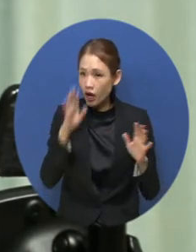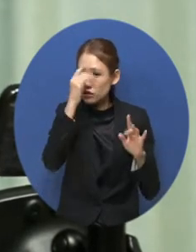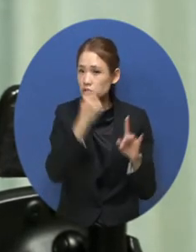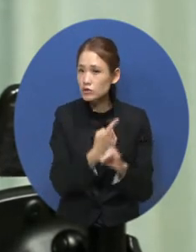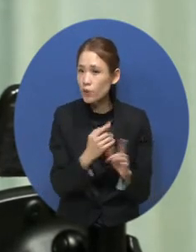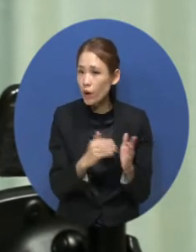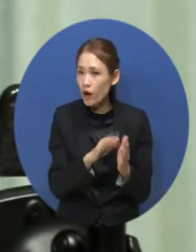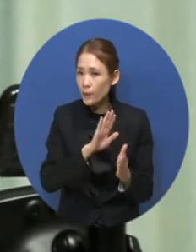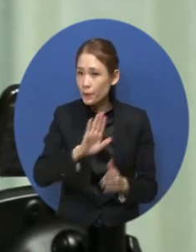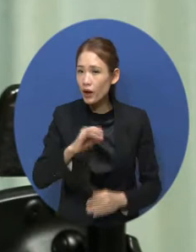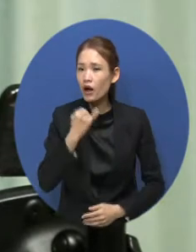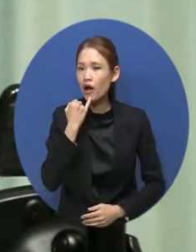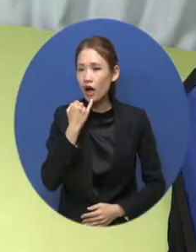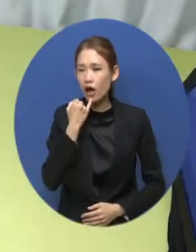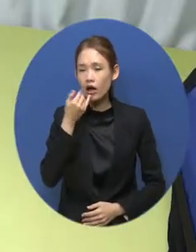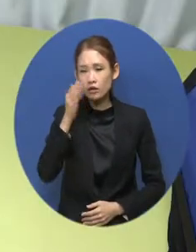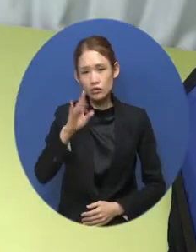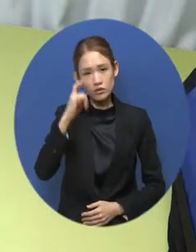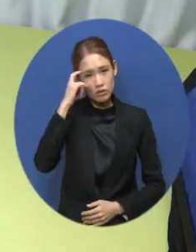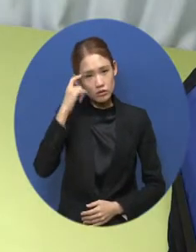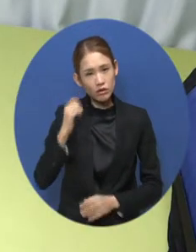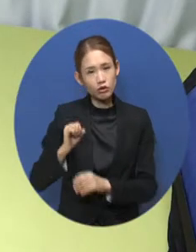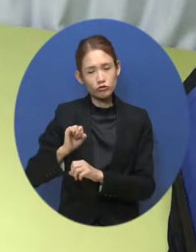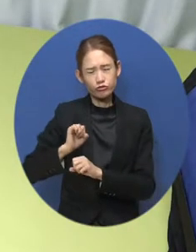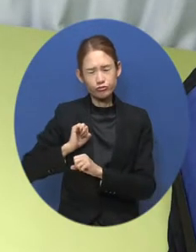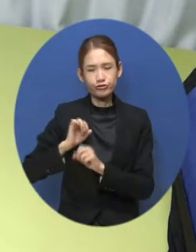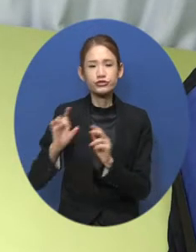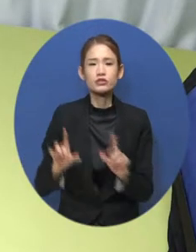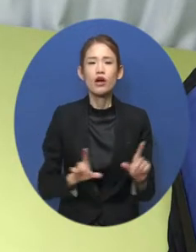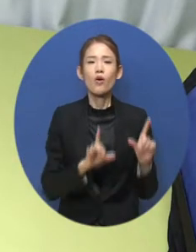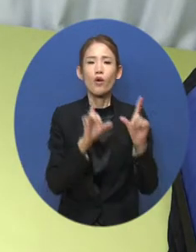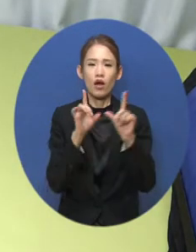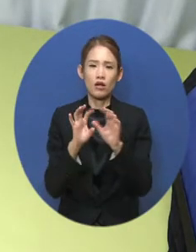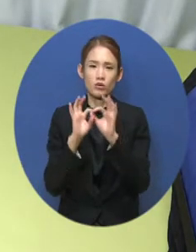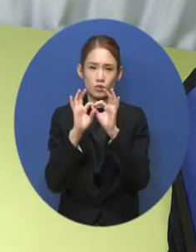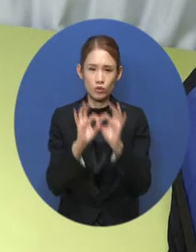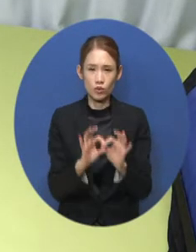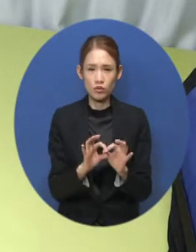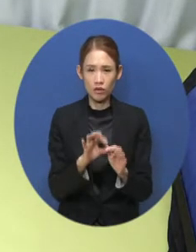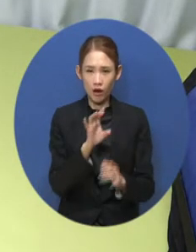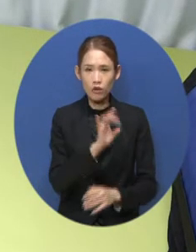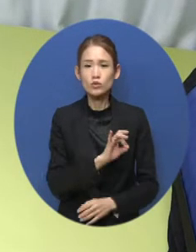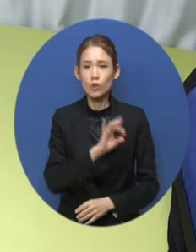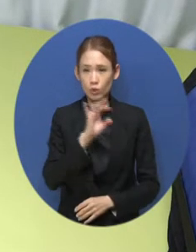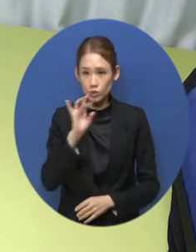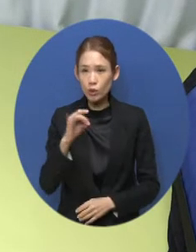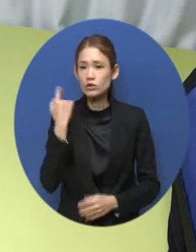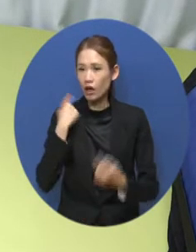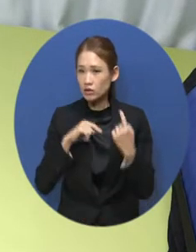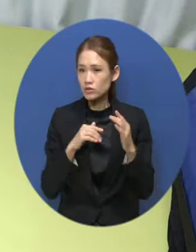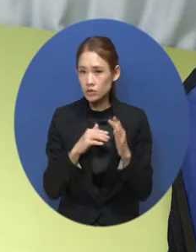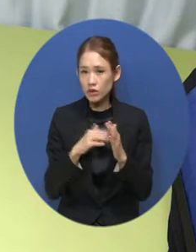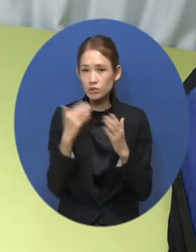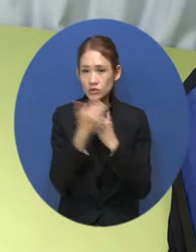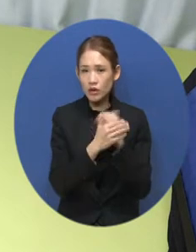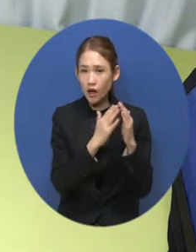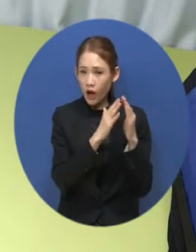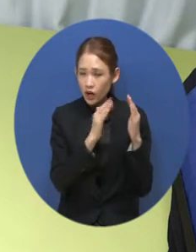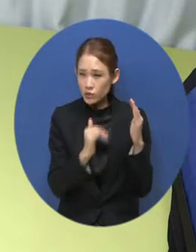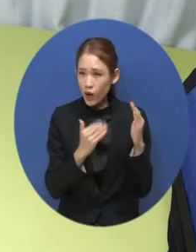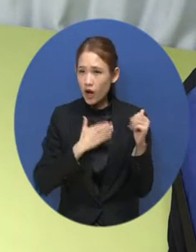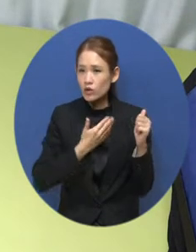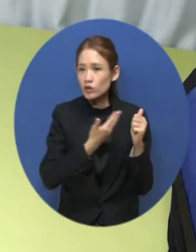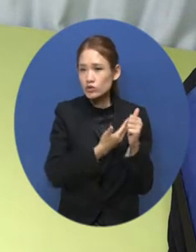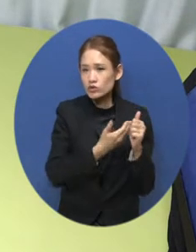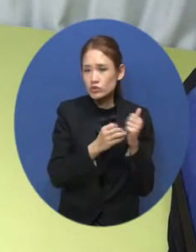좋아지겠지 이런 생각도 했고 군생활하면서 간간이 좀 다쳤었거든요. 그러다 보니까 이제 가족들이 알게 되면 또